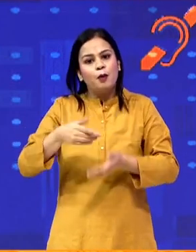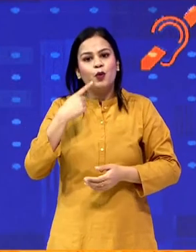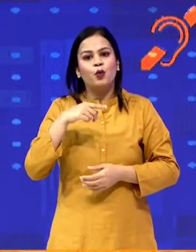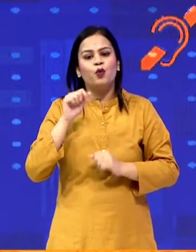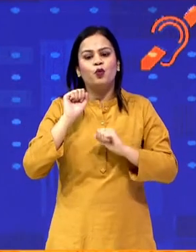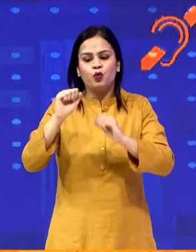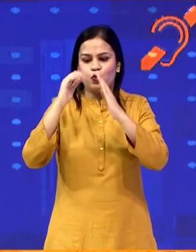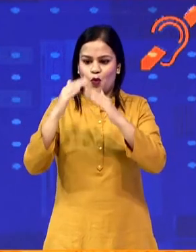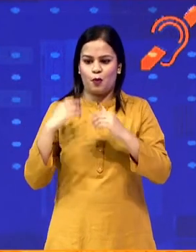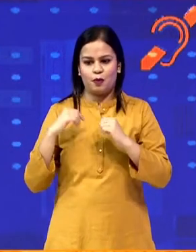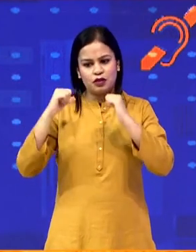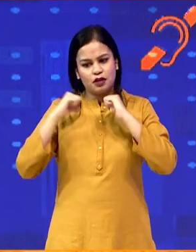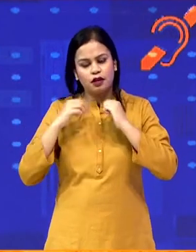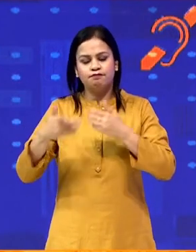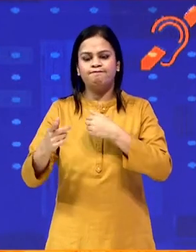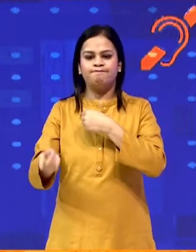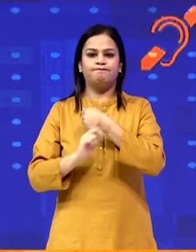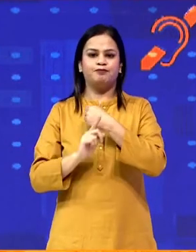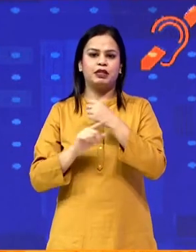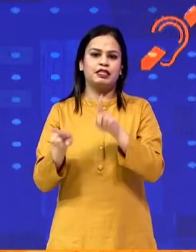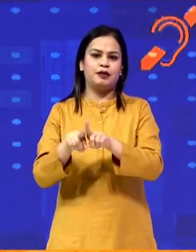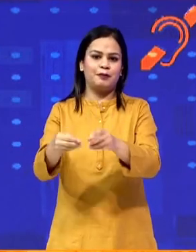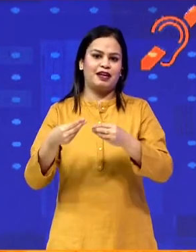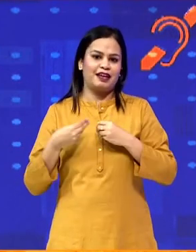के कुछे में आज गुनहगारों की तरह